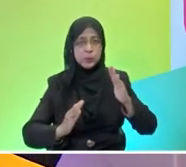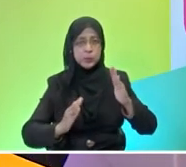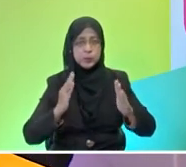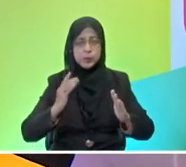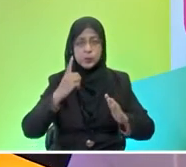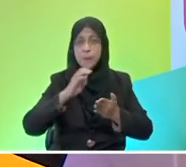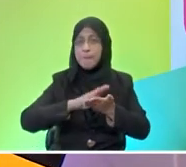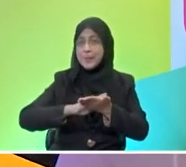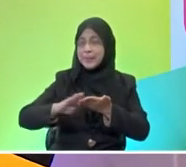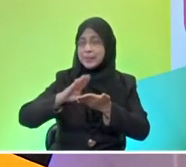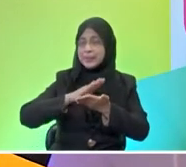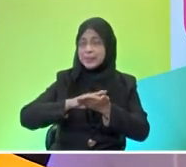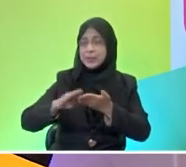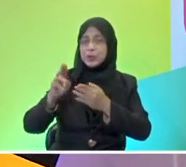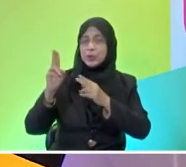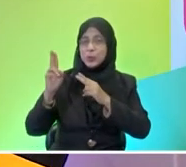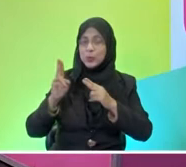membersihkan udara